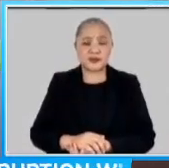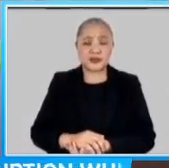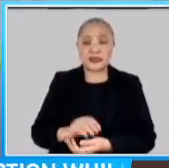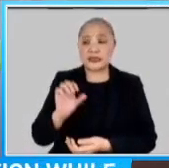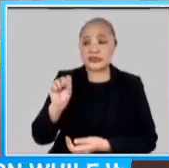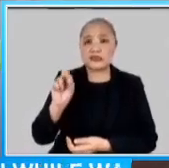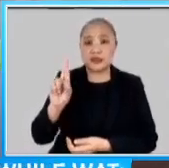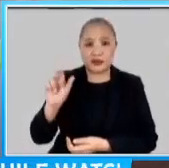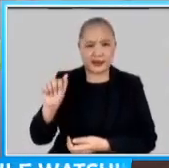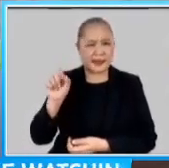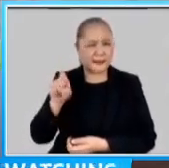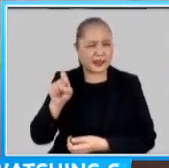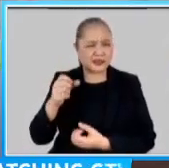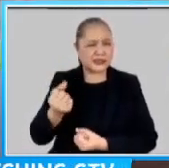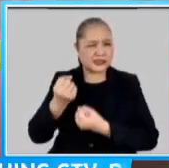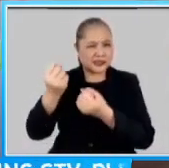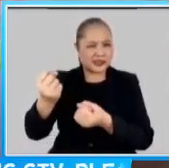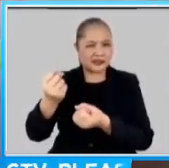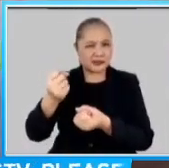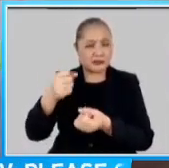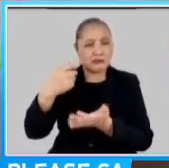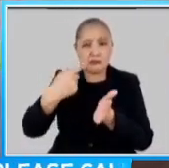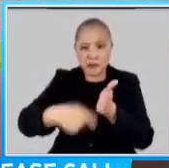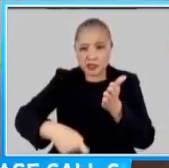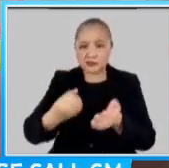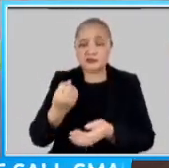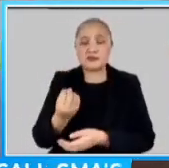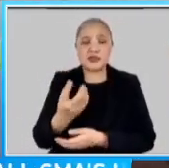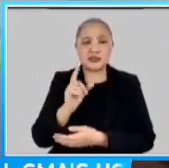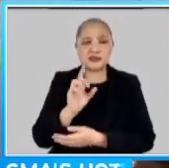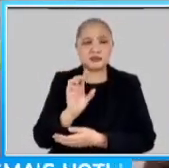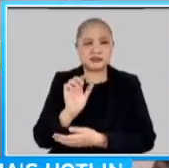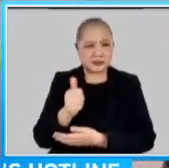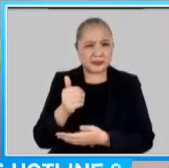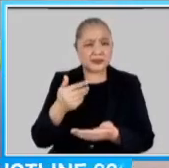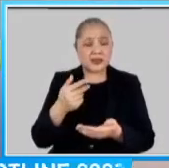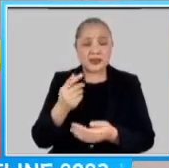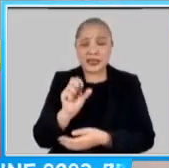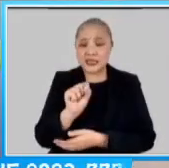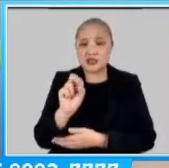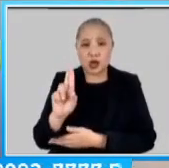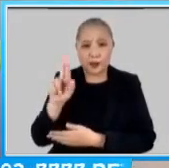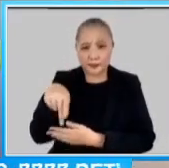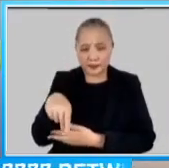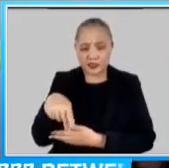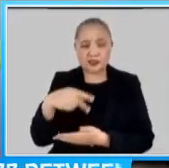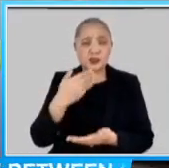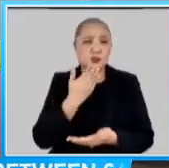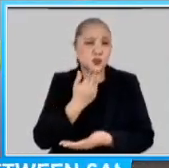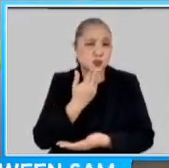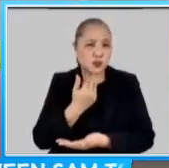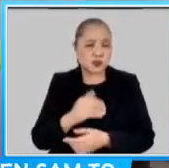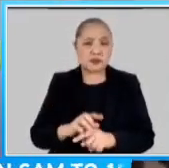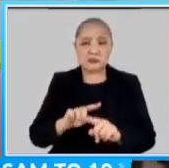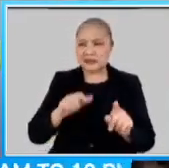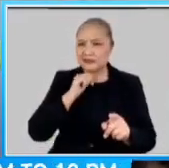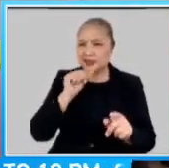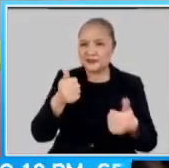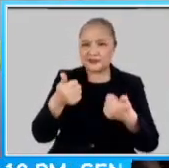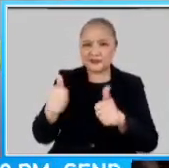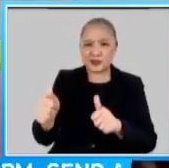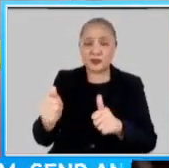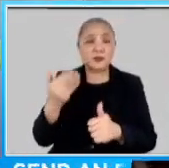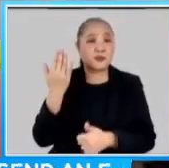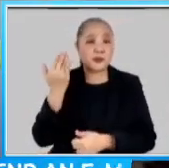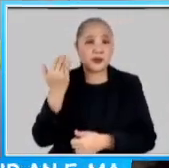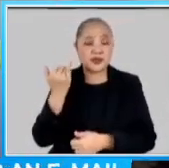nasa 50 piso dapat ang suggested retail price o SRP ng asukal, pero hindi naman ito nasusunod dahil